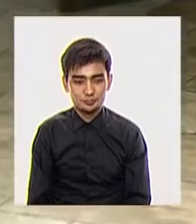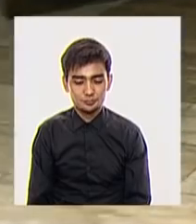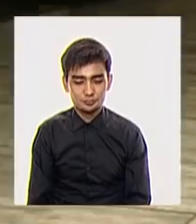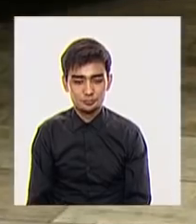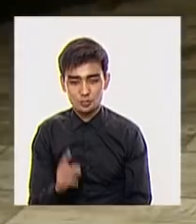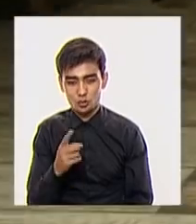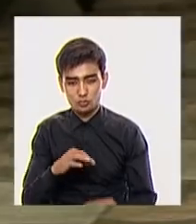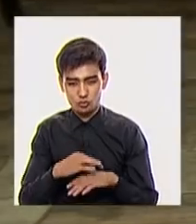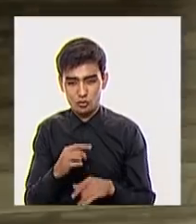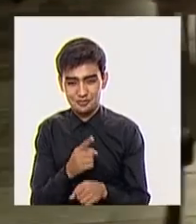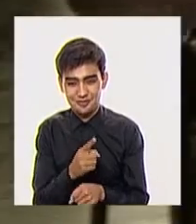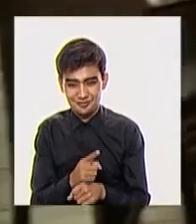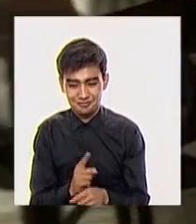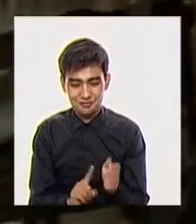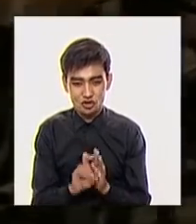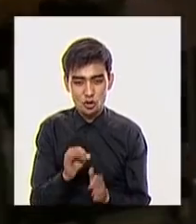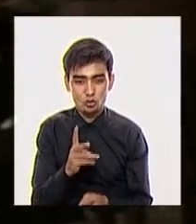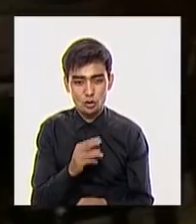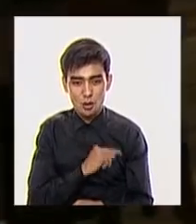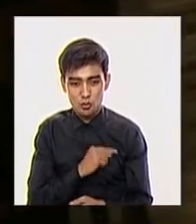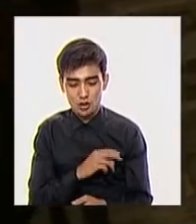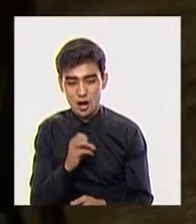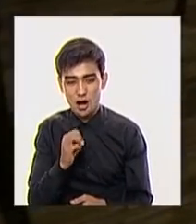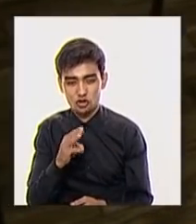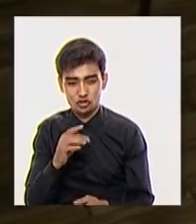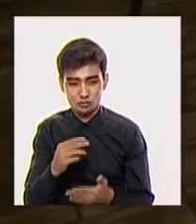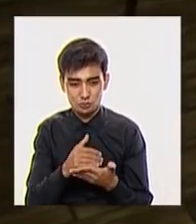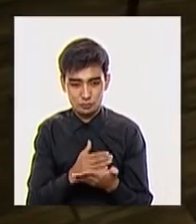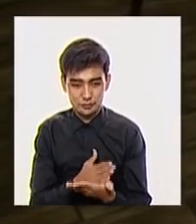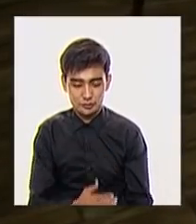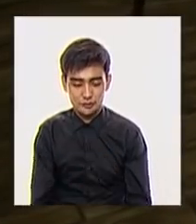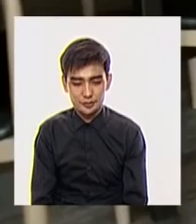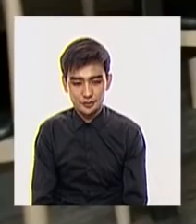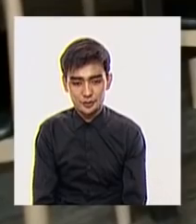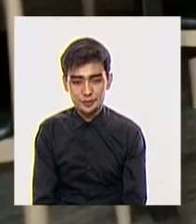И почему строгие правила коснулись даже тех, кто работает пашек?